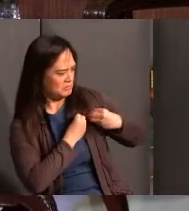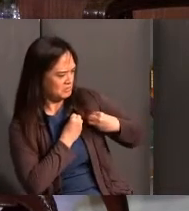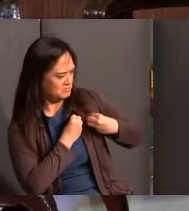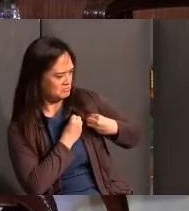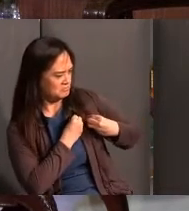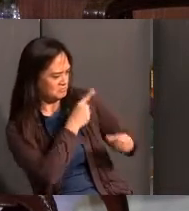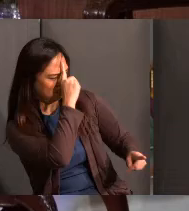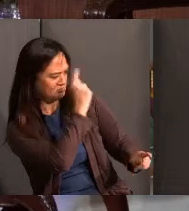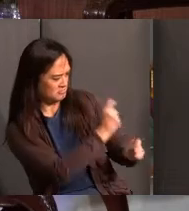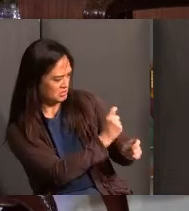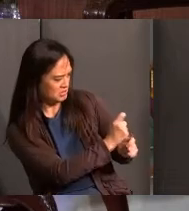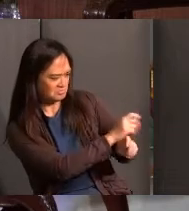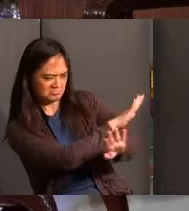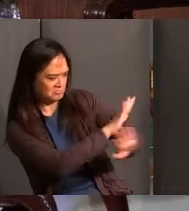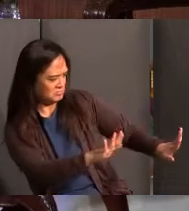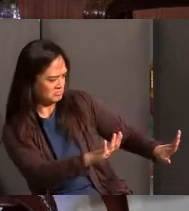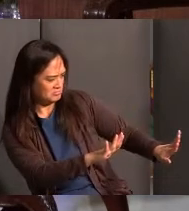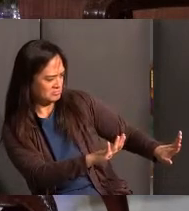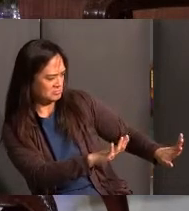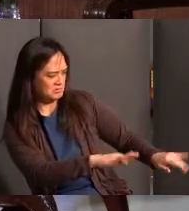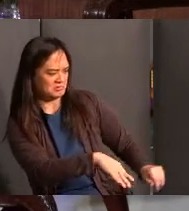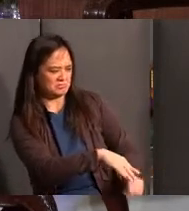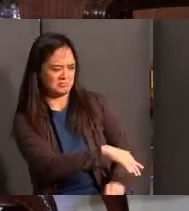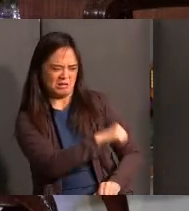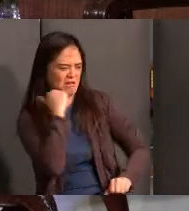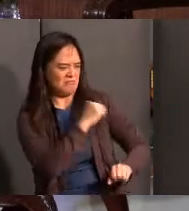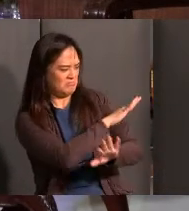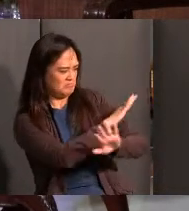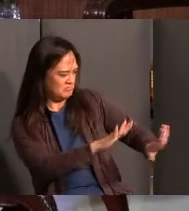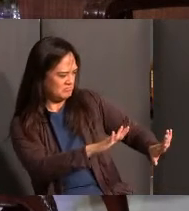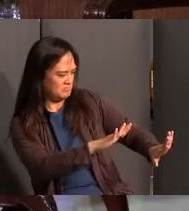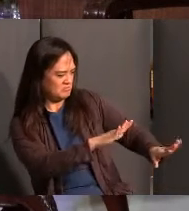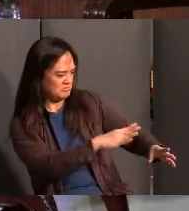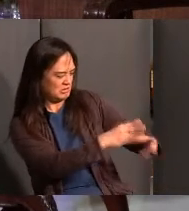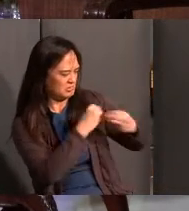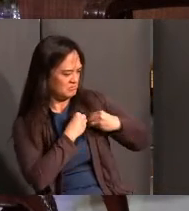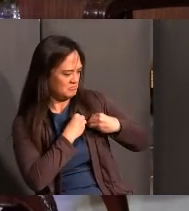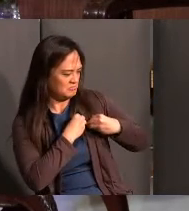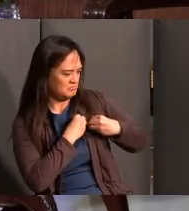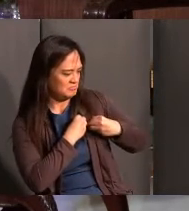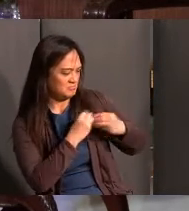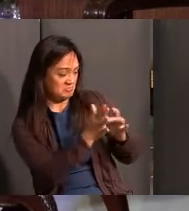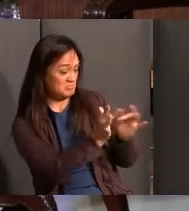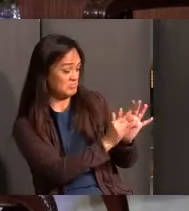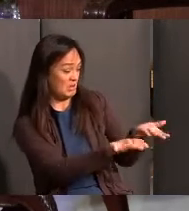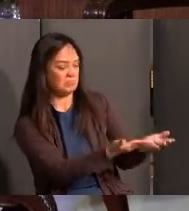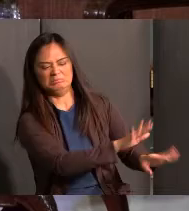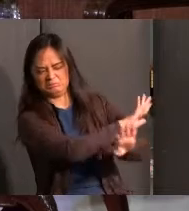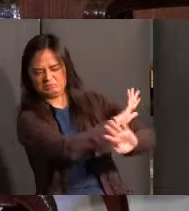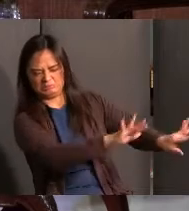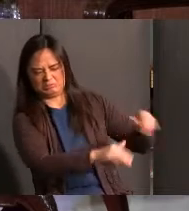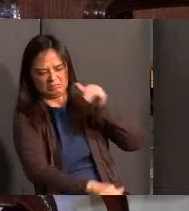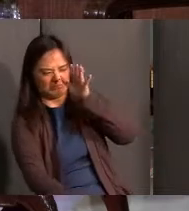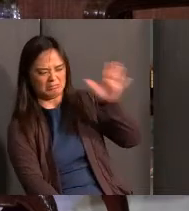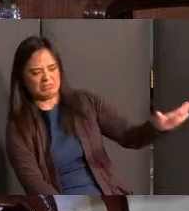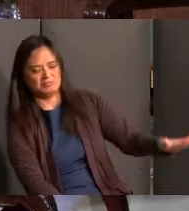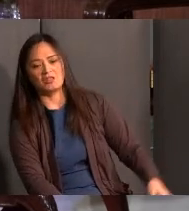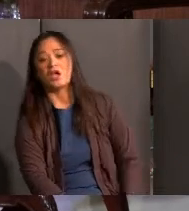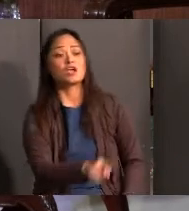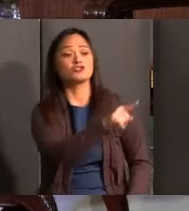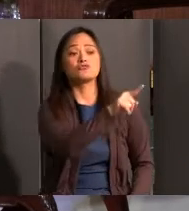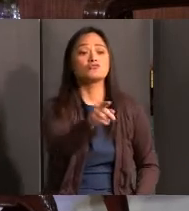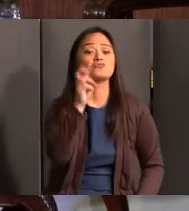ng Diyos, hindi sang-ayon sa kung anong sinasabi ng iba, kundi sang-ayon sa salita ng Diyos, hindi mo mararanasan ang